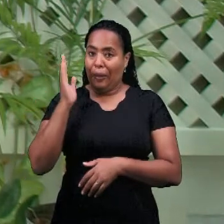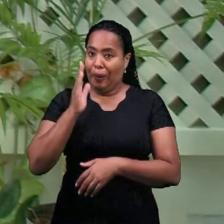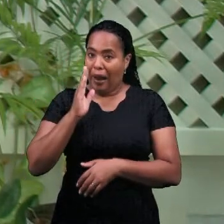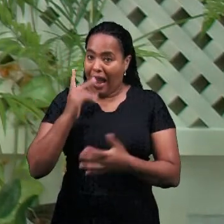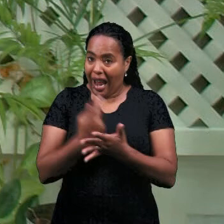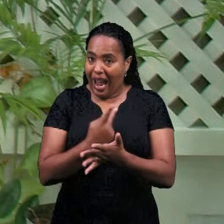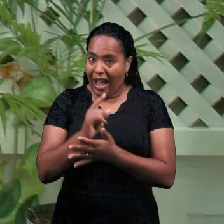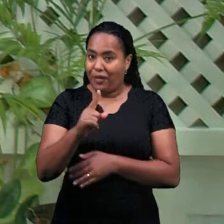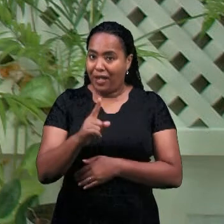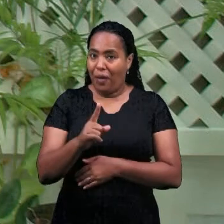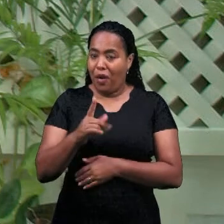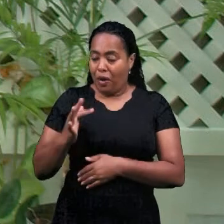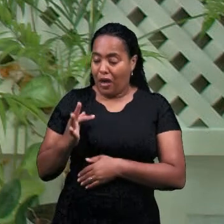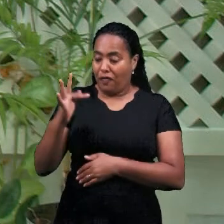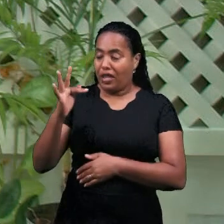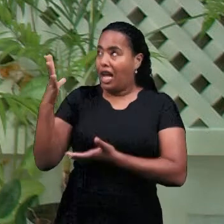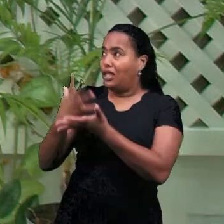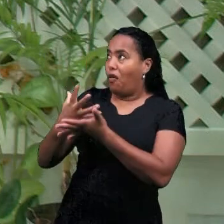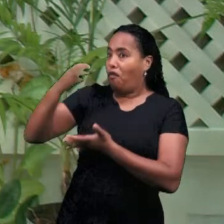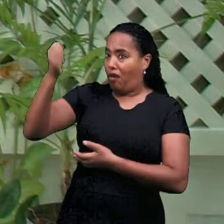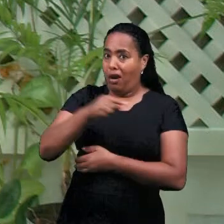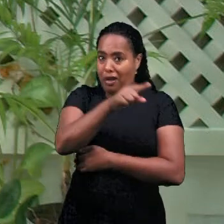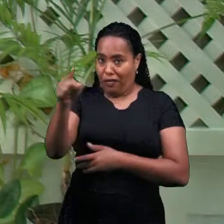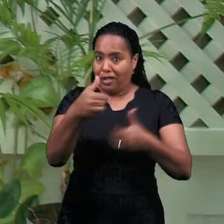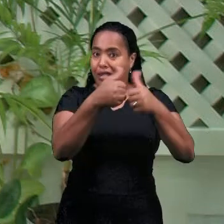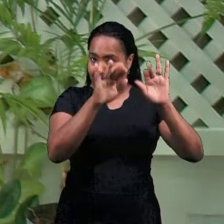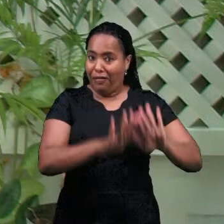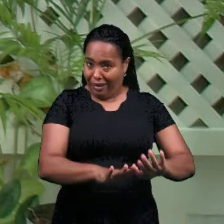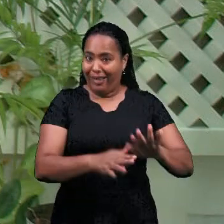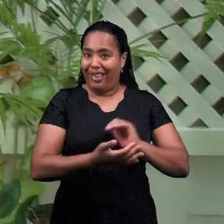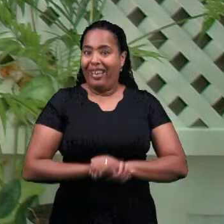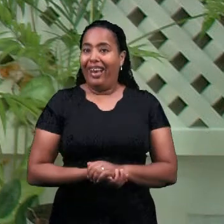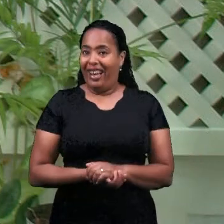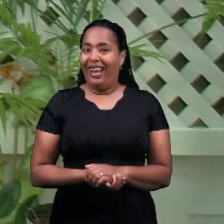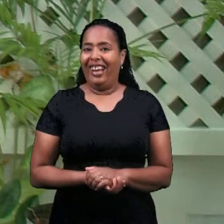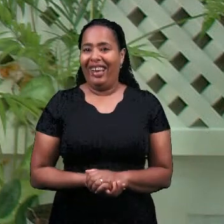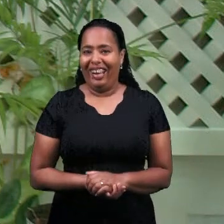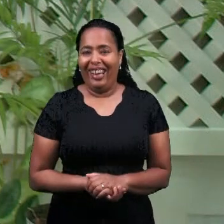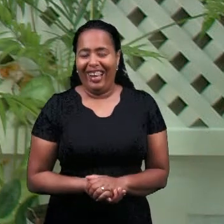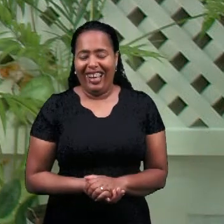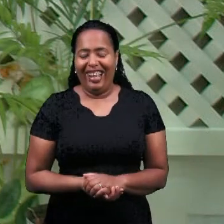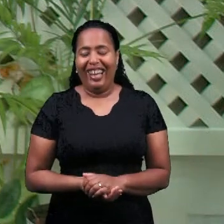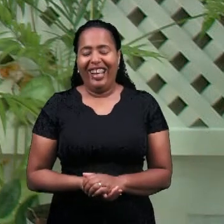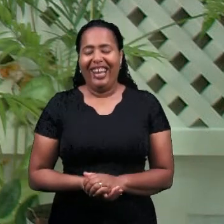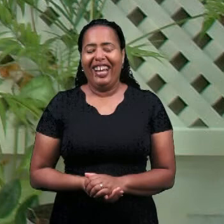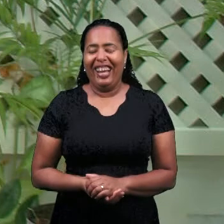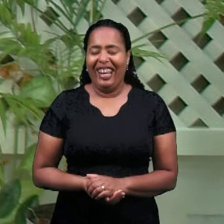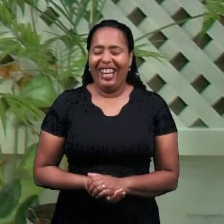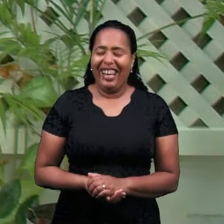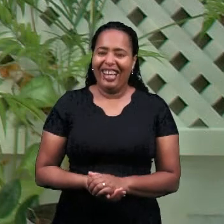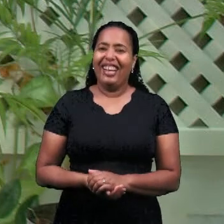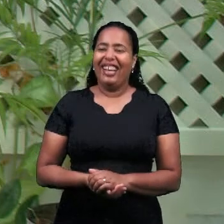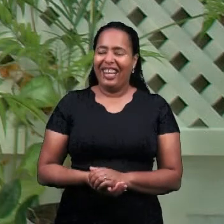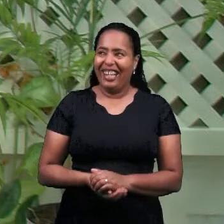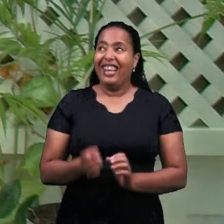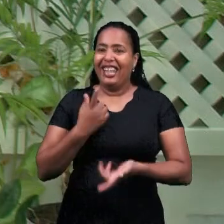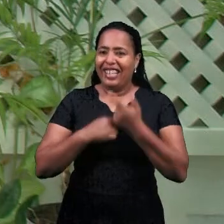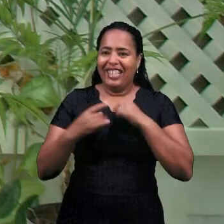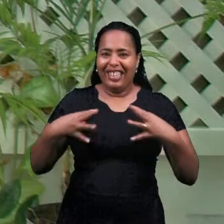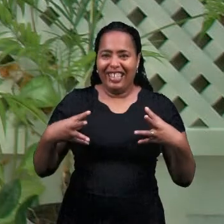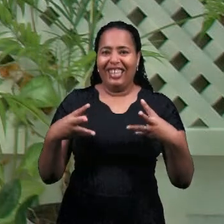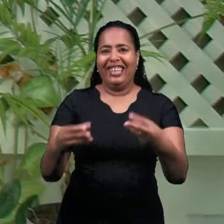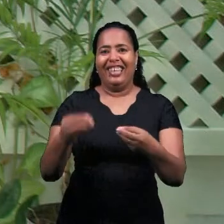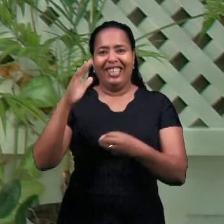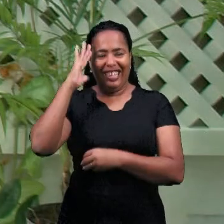ne me voyez pas mal, parce que bientôt je pars et vous allez rester. Donc, j'espère que tous vont